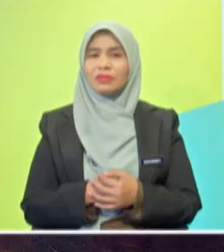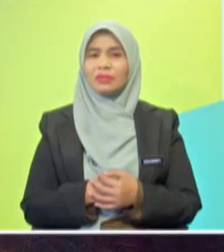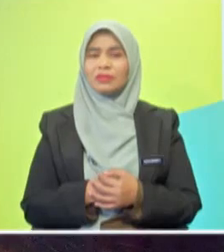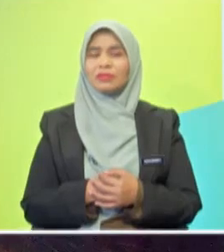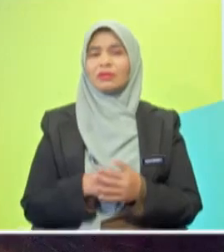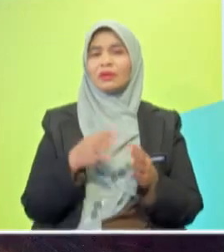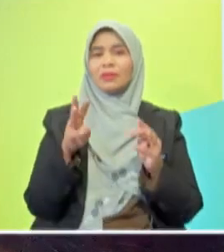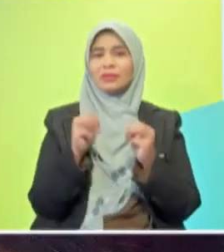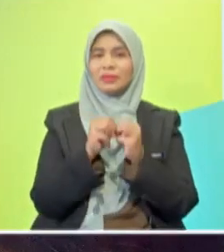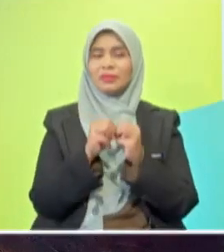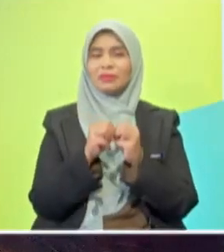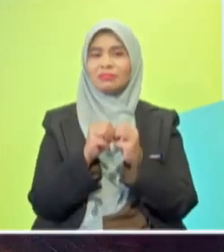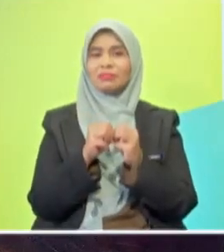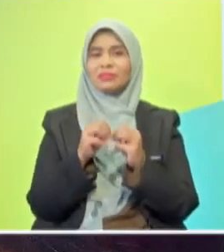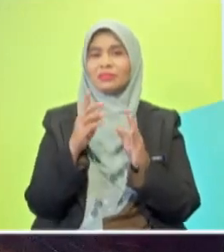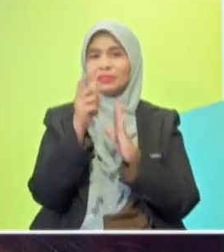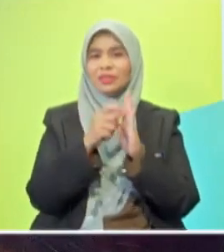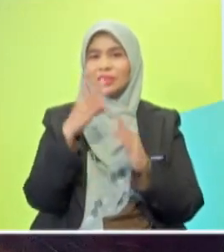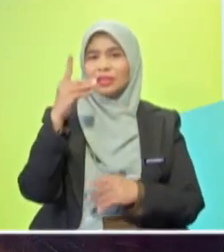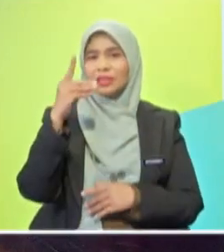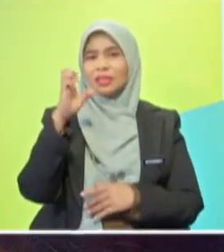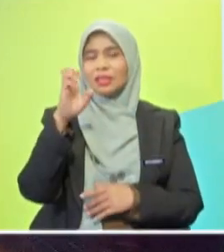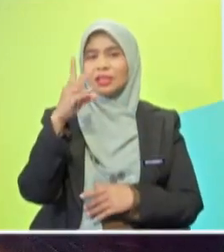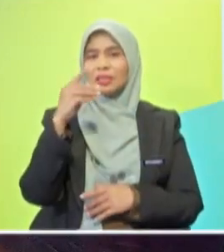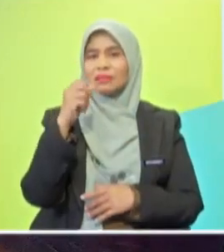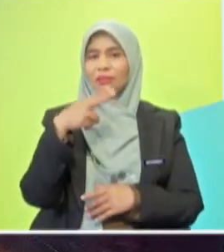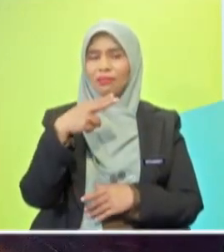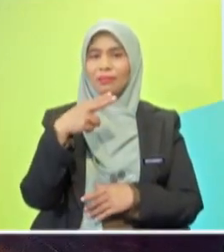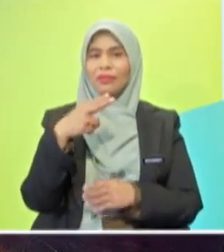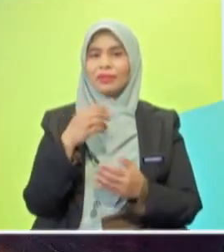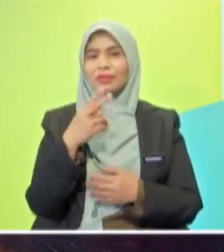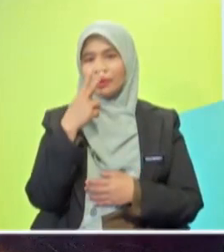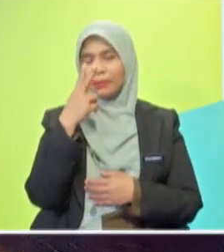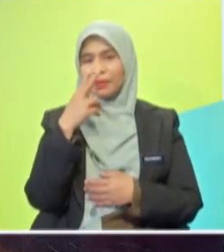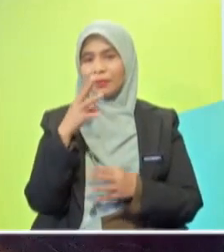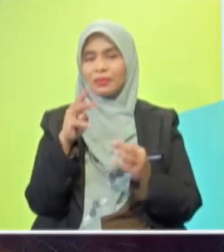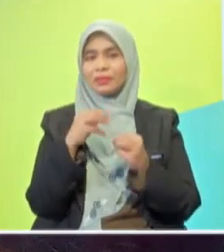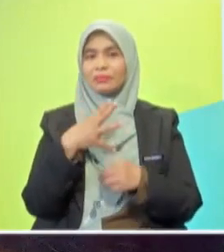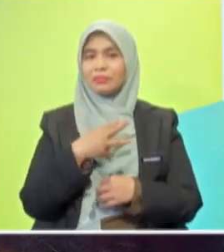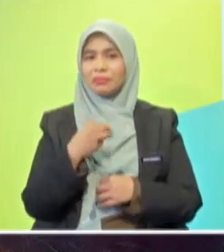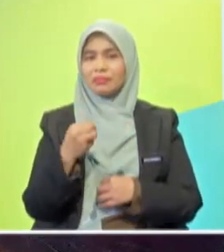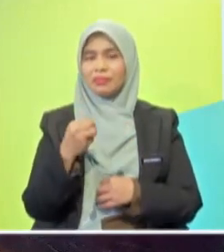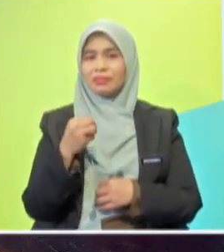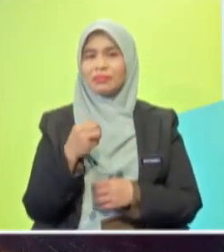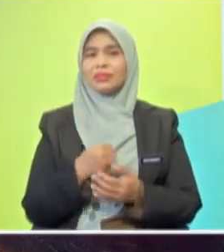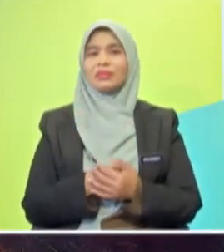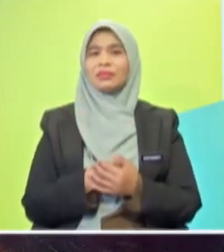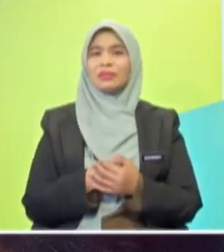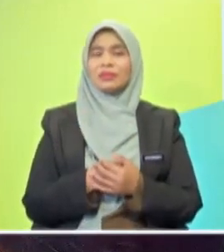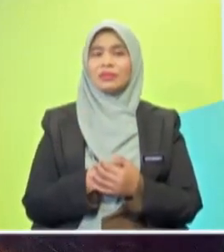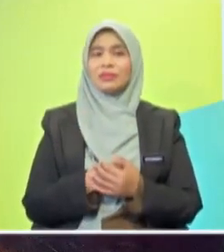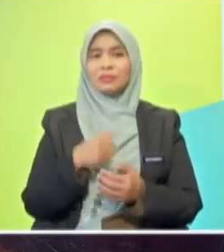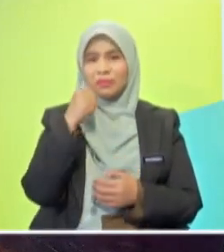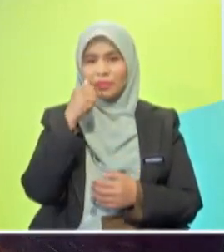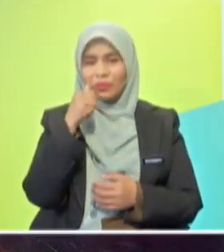terdedah. Dia yang terdedah, pakaian tu yang terdedah aurat dia dan menarik perhatian. Contoh selalunya